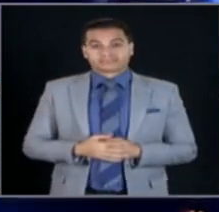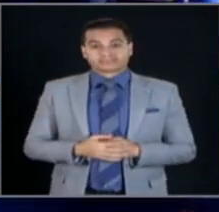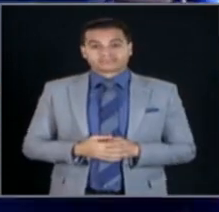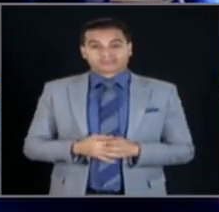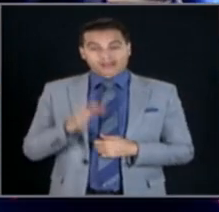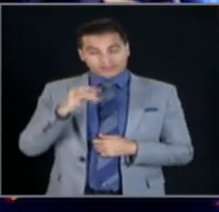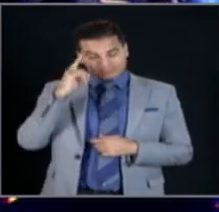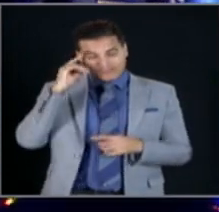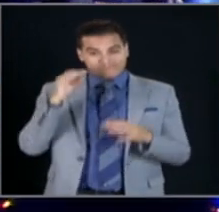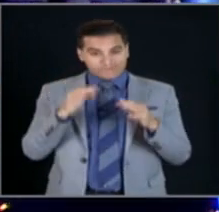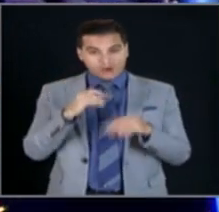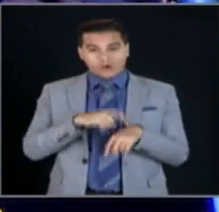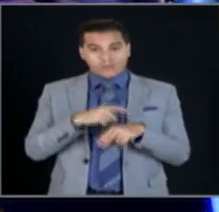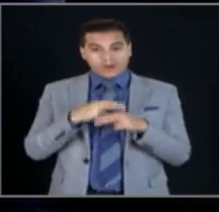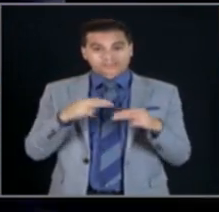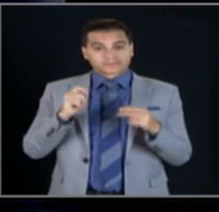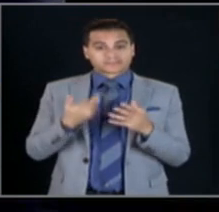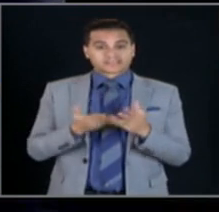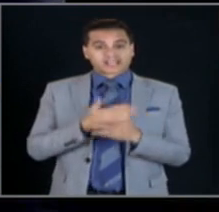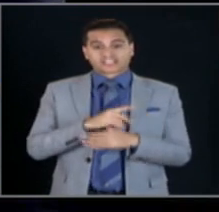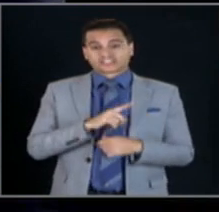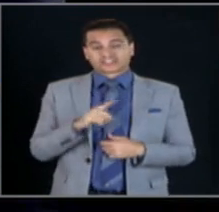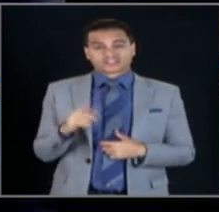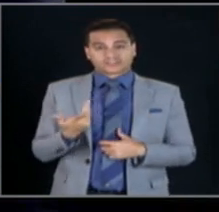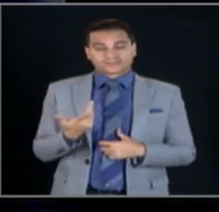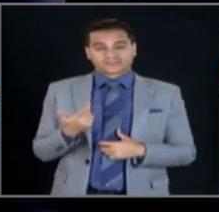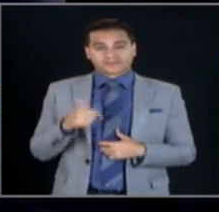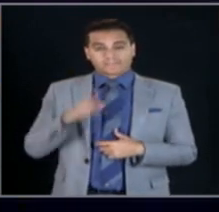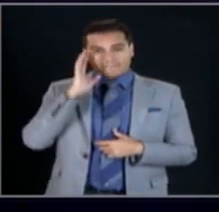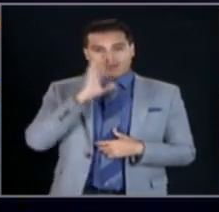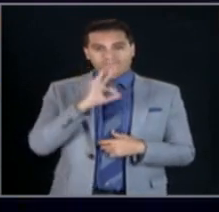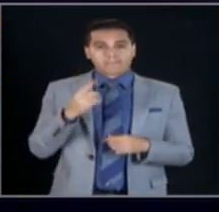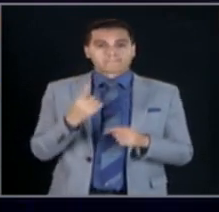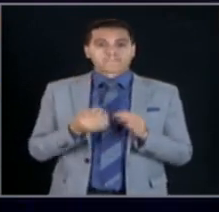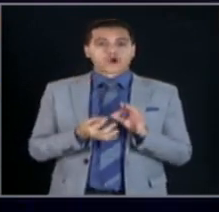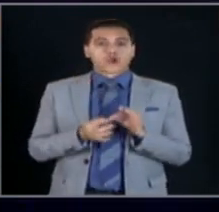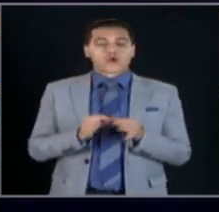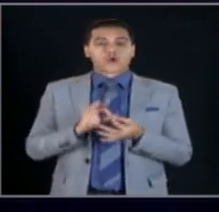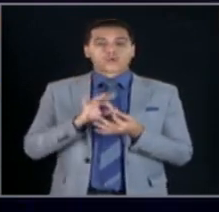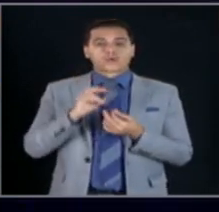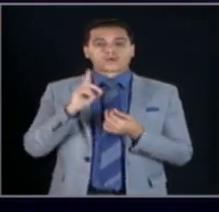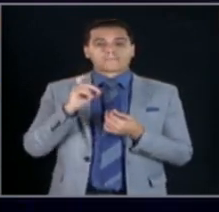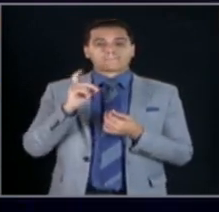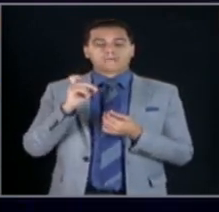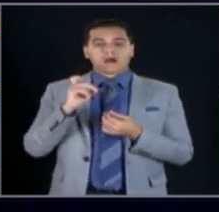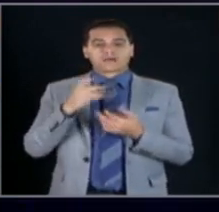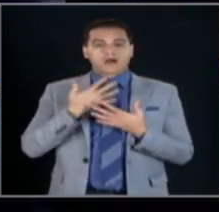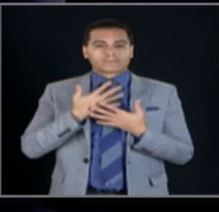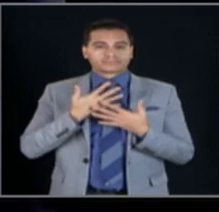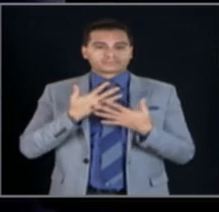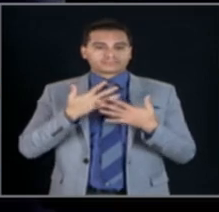وكان لازم تاخدي وقت وتفكرني على مهلك ما تستعجليش بيتسع لمليون لتر من الميه